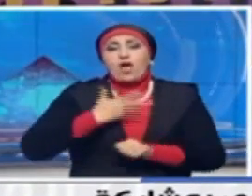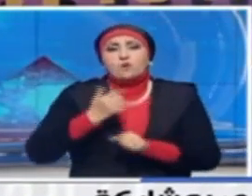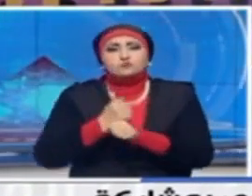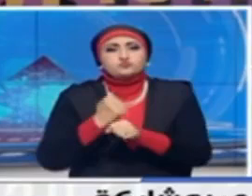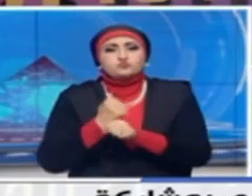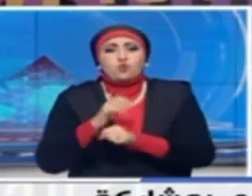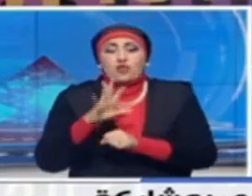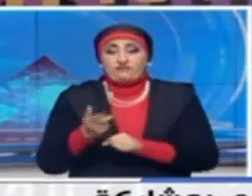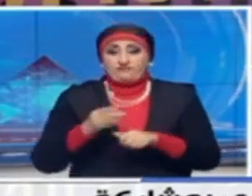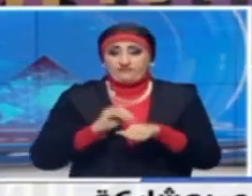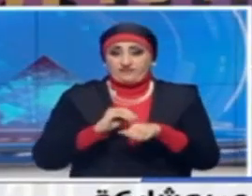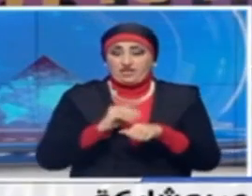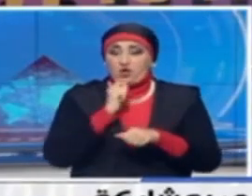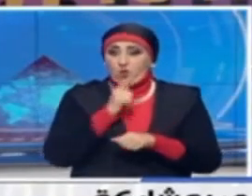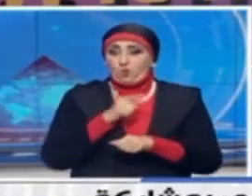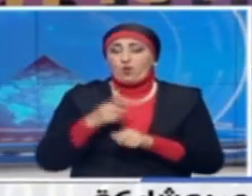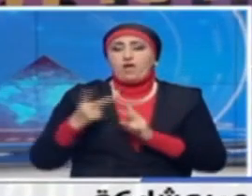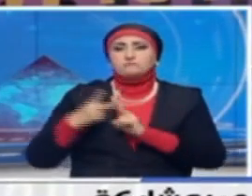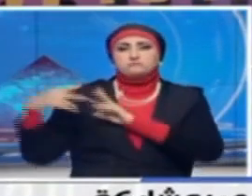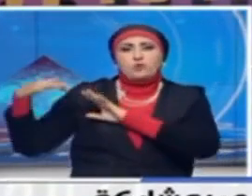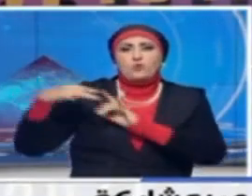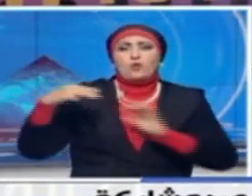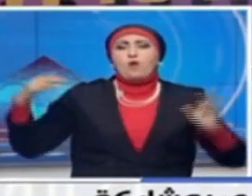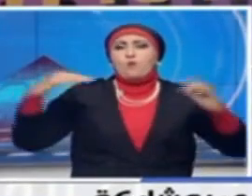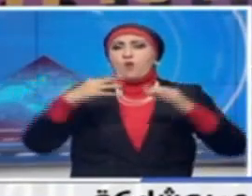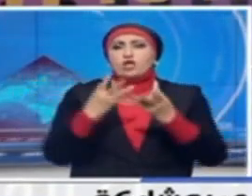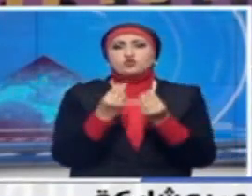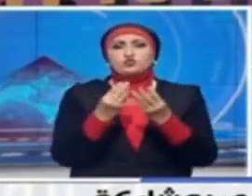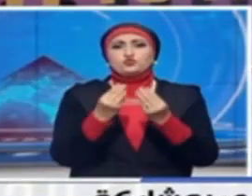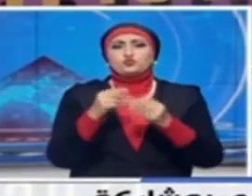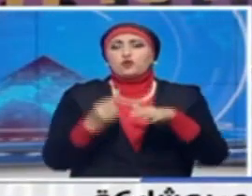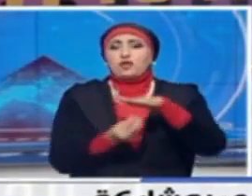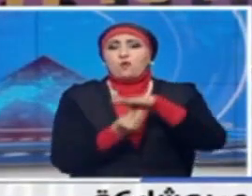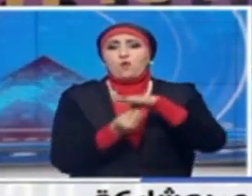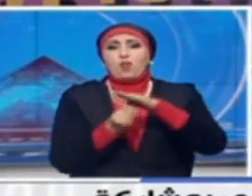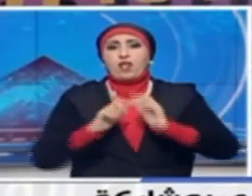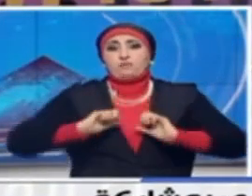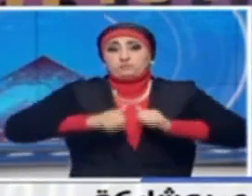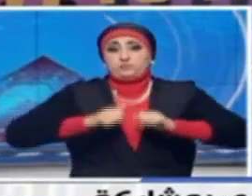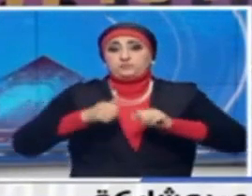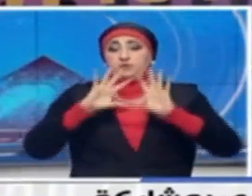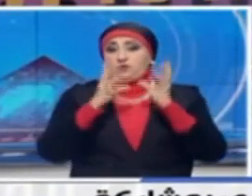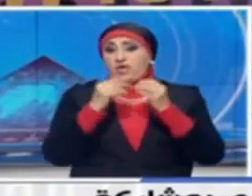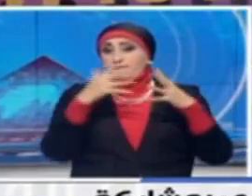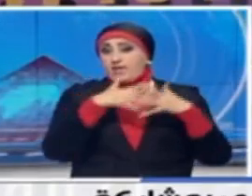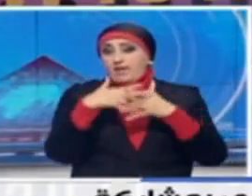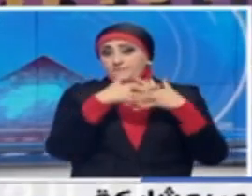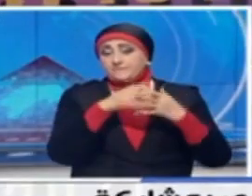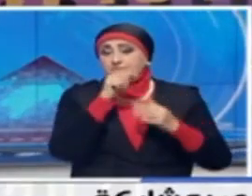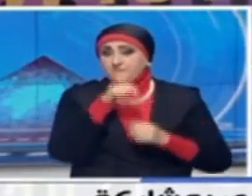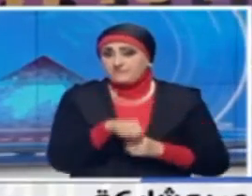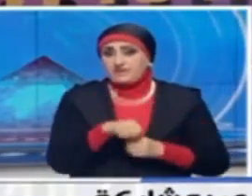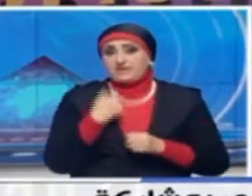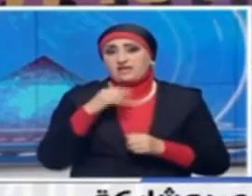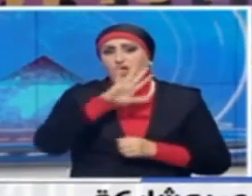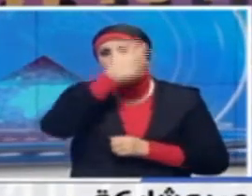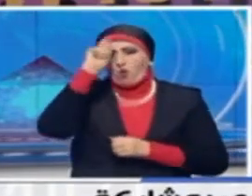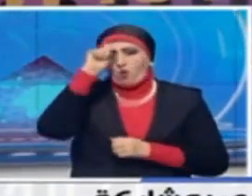كذلك حظي هذا المنتدى بمشاركة واسعة من مختلف الجامعات الدولية من الولايات المتحدة الأمريكية